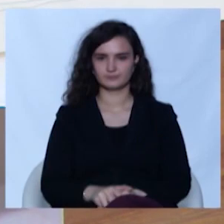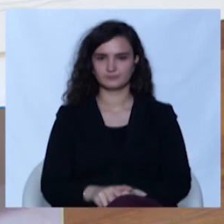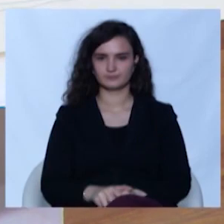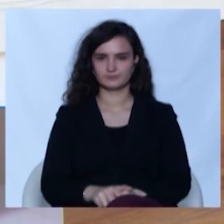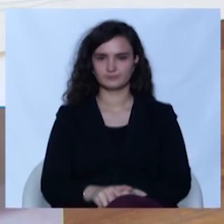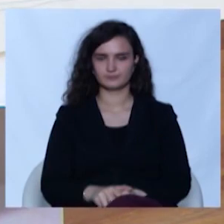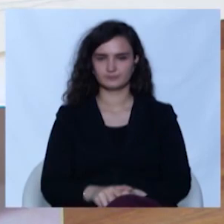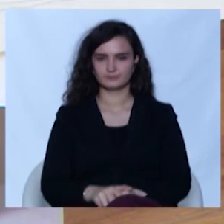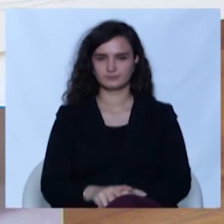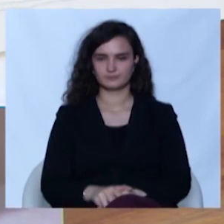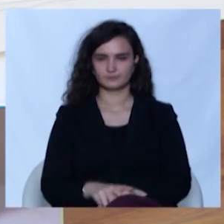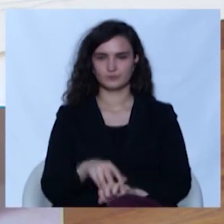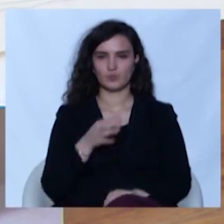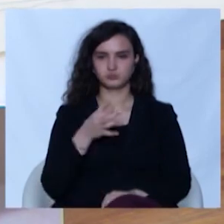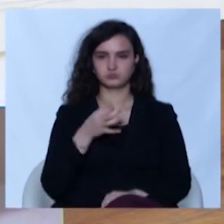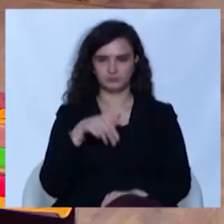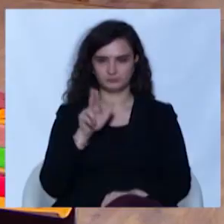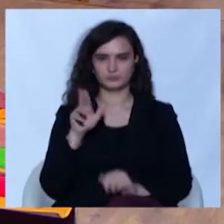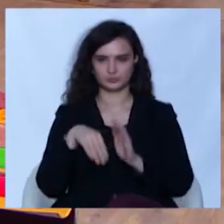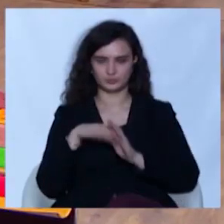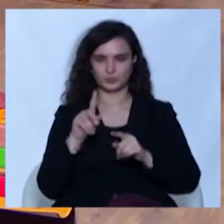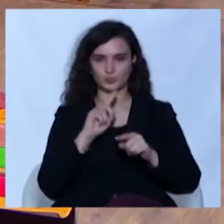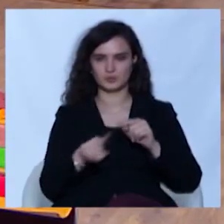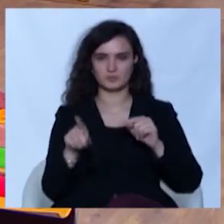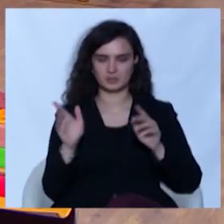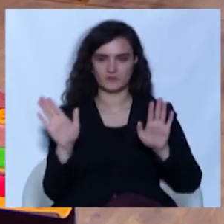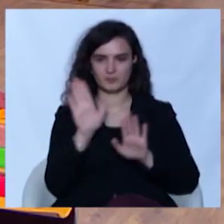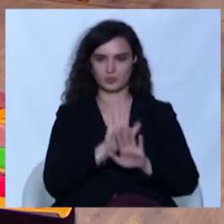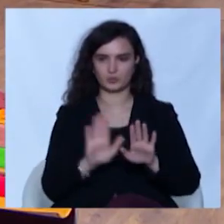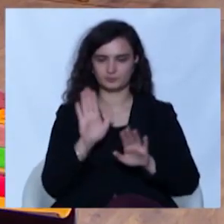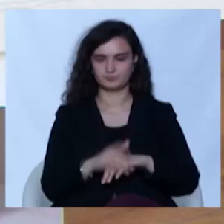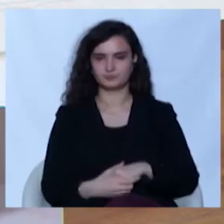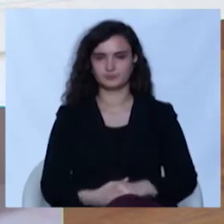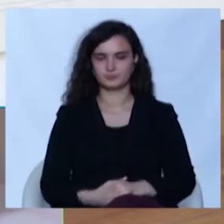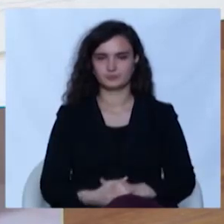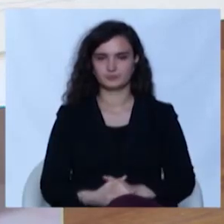А вы репцот адит фунцхо, роутспат даупару.